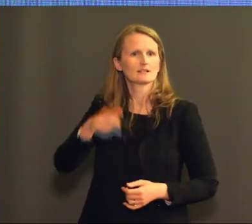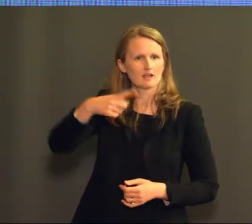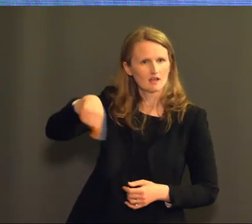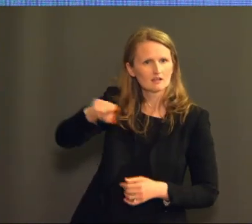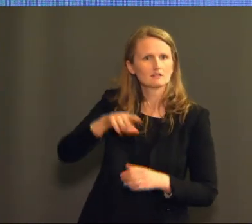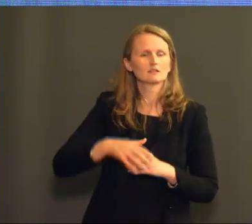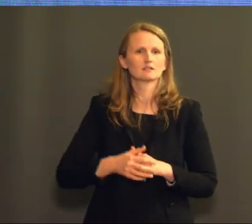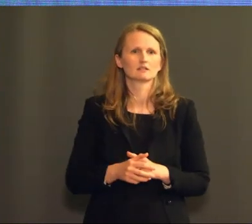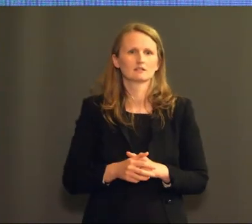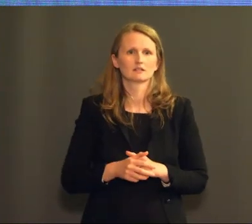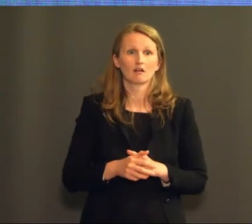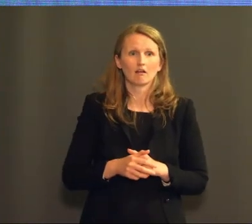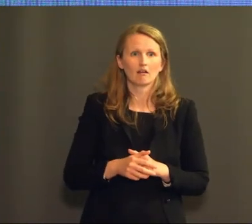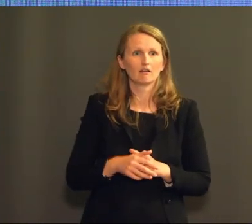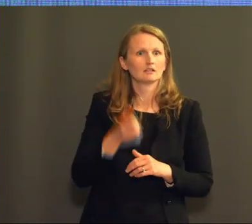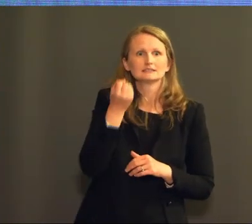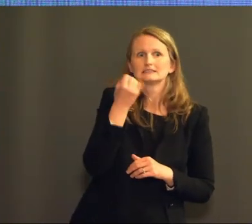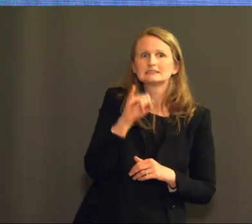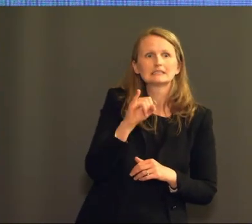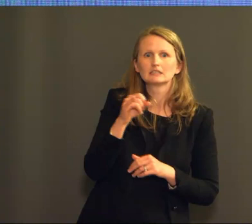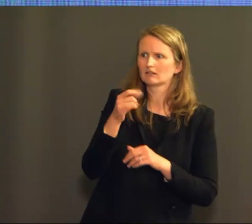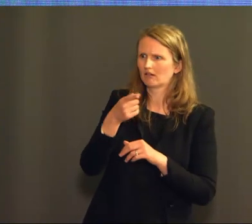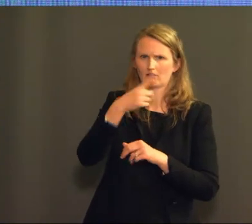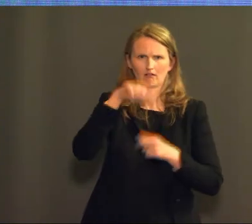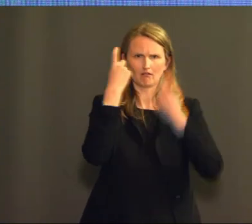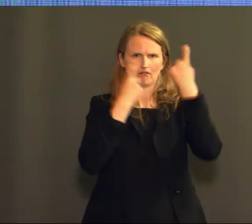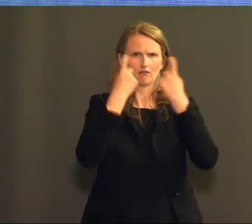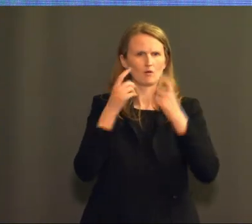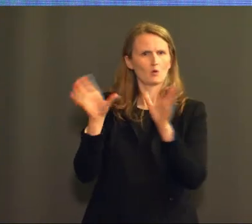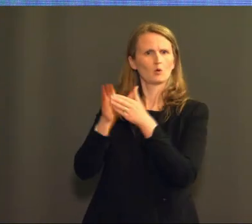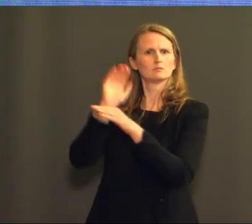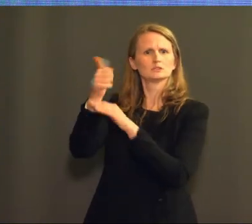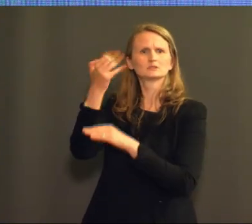vaccination des 65 ans et plus et des personnes à risque.